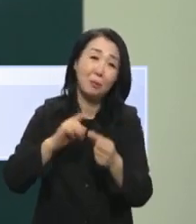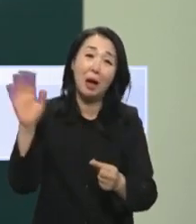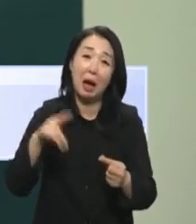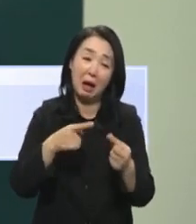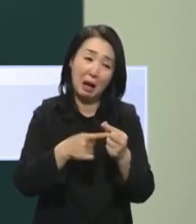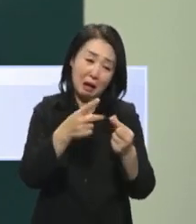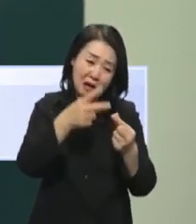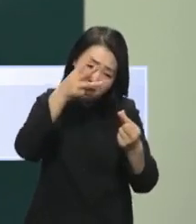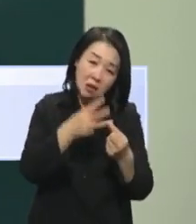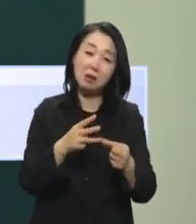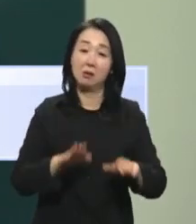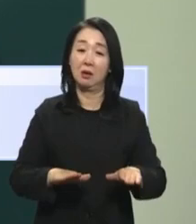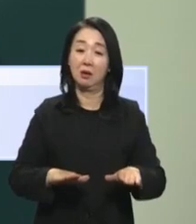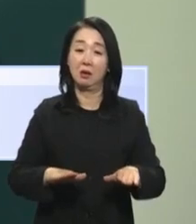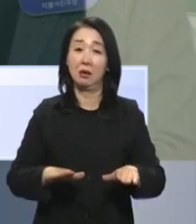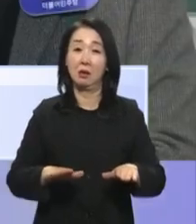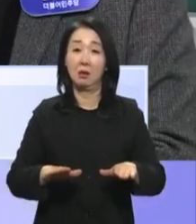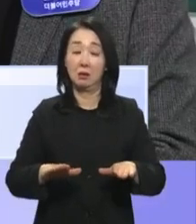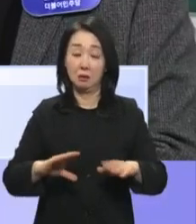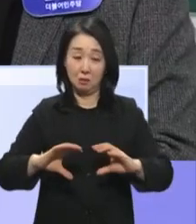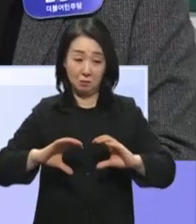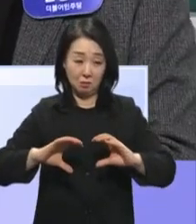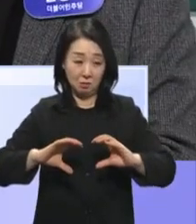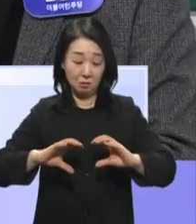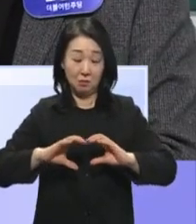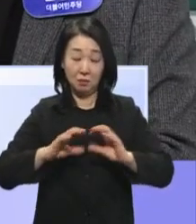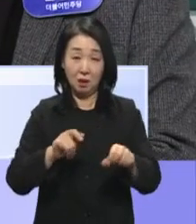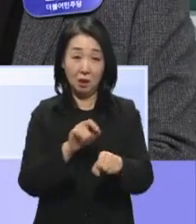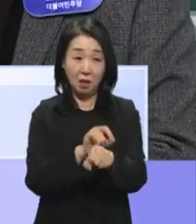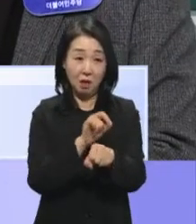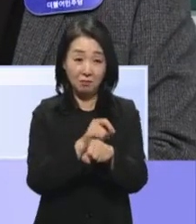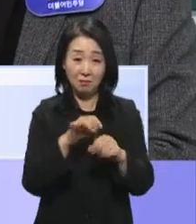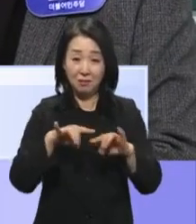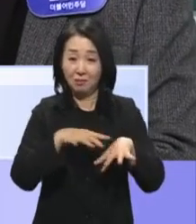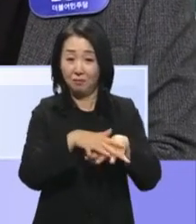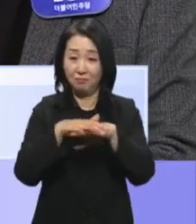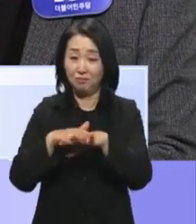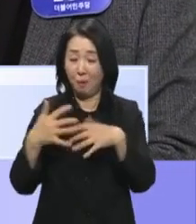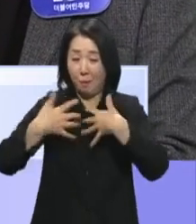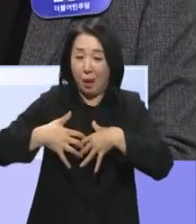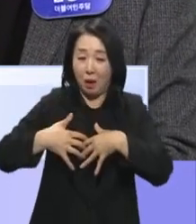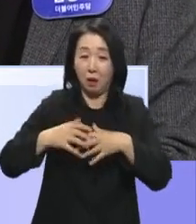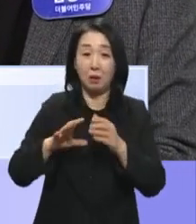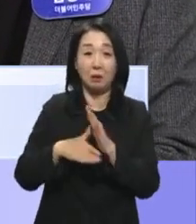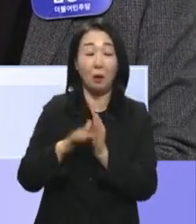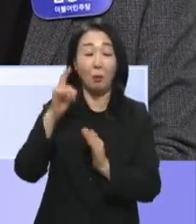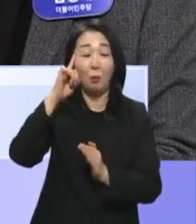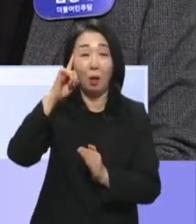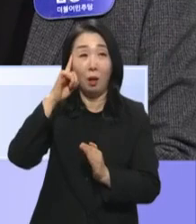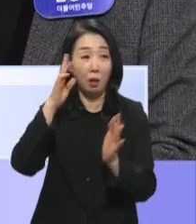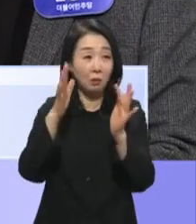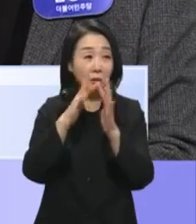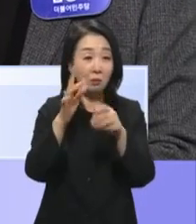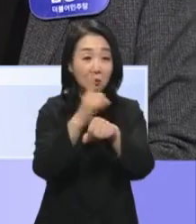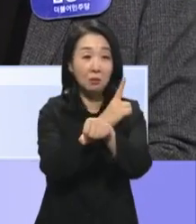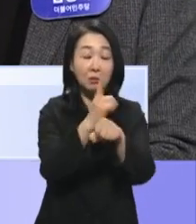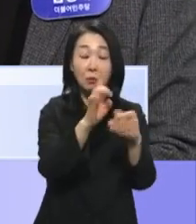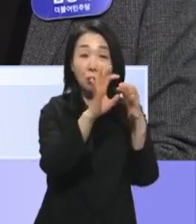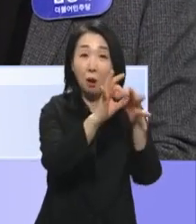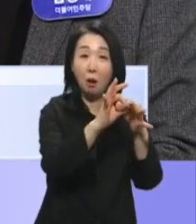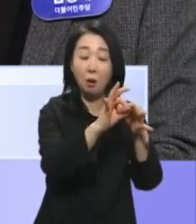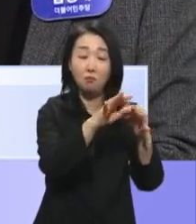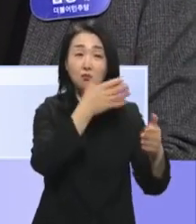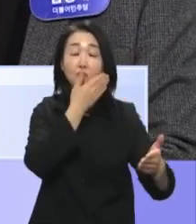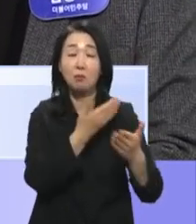예 어 국가 행정망이 마비가 된다는 것은이 디지털 시대 온라인 시대에는 사실상 국가가 마비 된다는